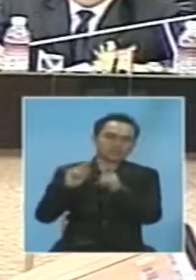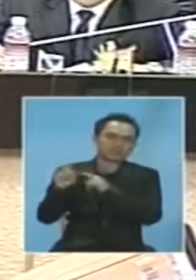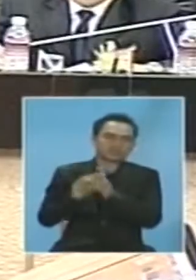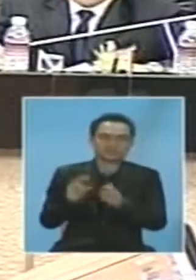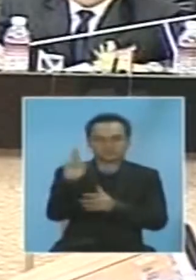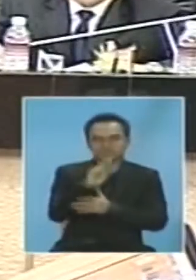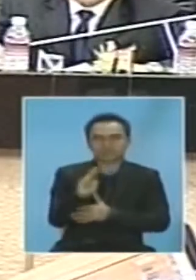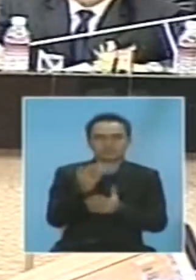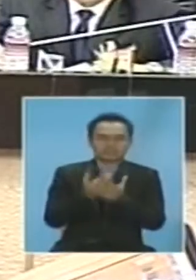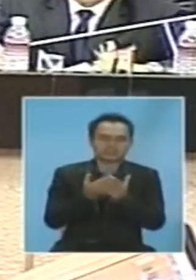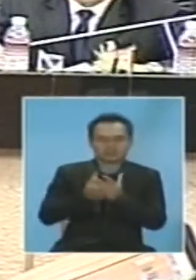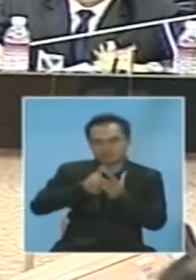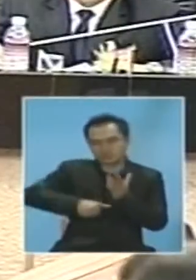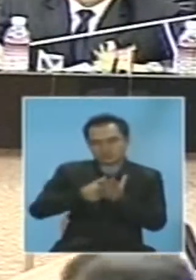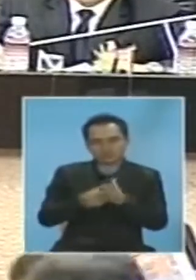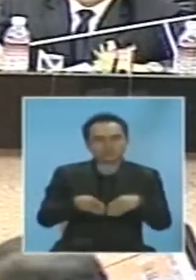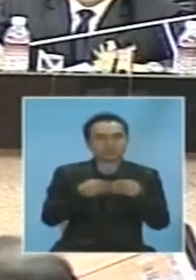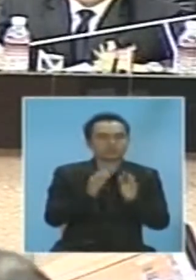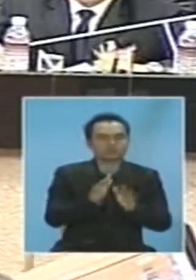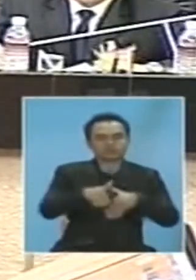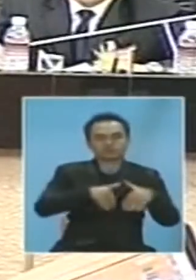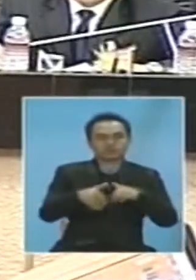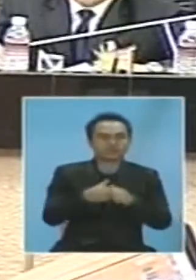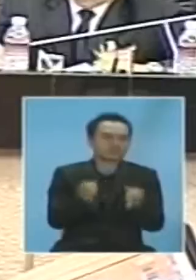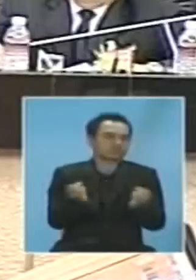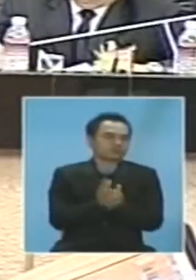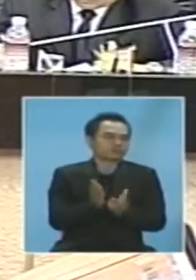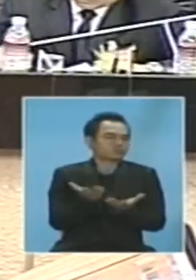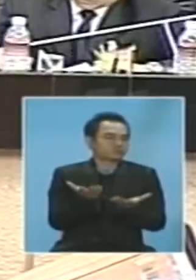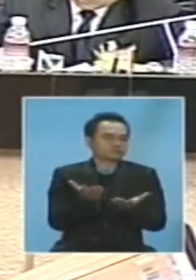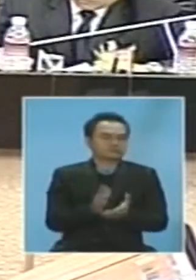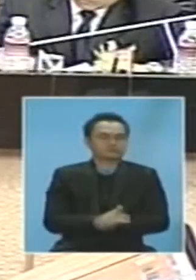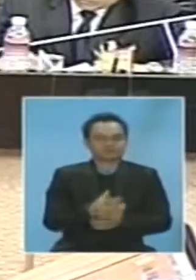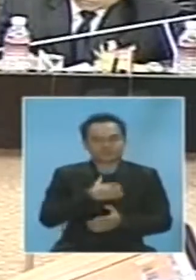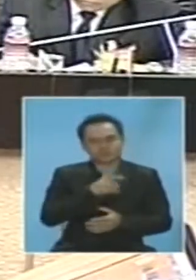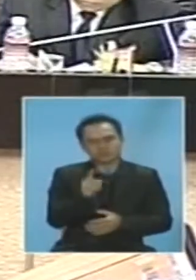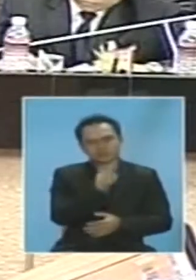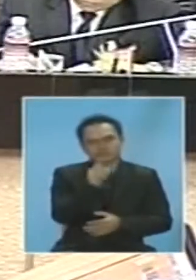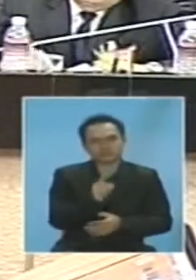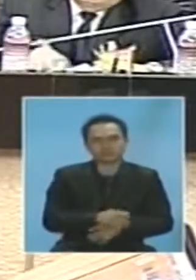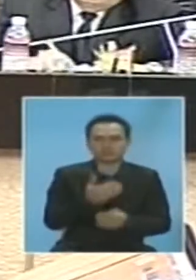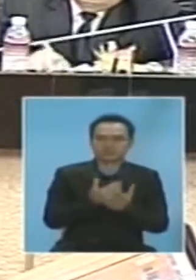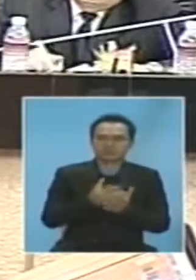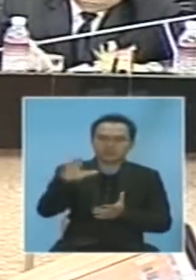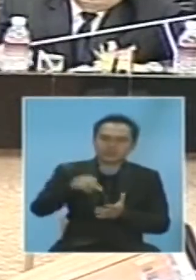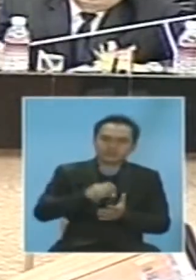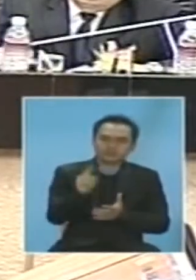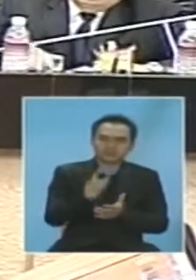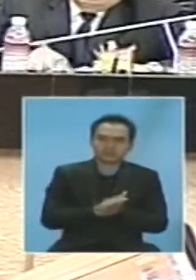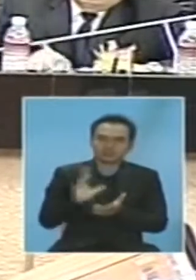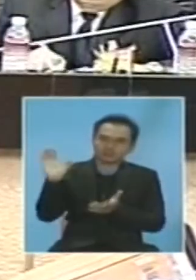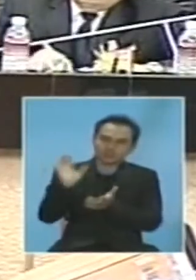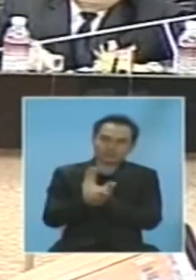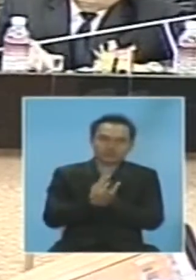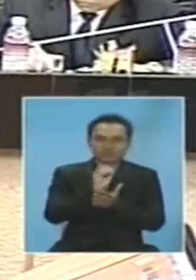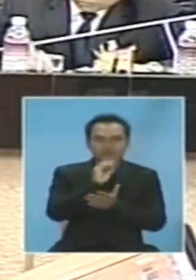พื่อประโยชน์ของประชาชนไม่ใช่เรื่องความเสียหายค่ะเมื่อถามว่าจะเอาเงินมาจากไหนก็สามารถต